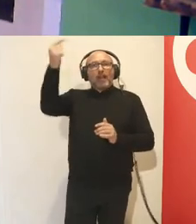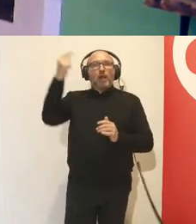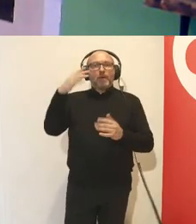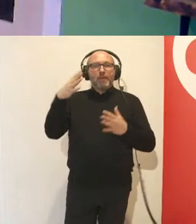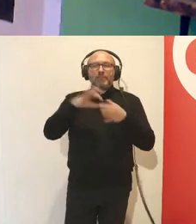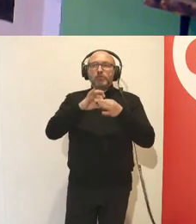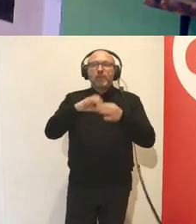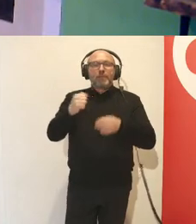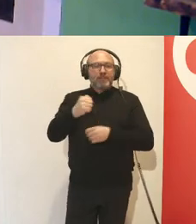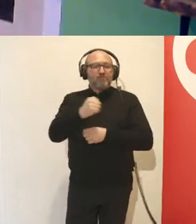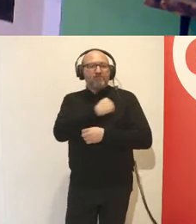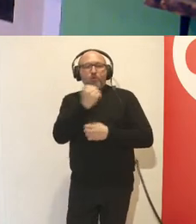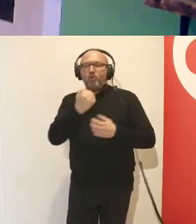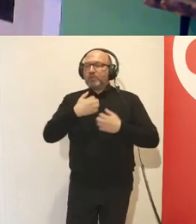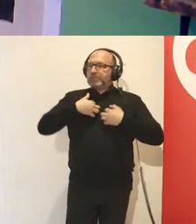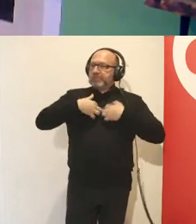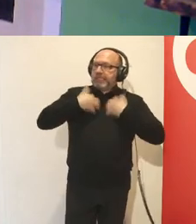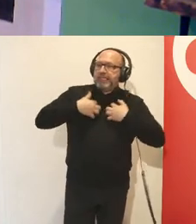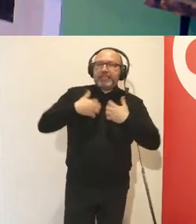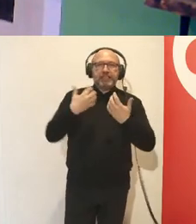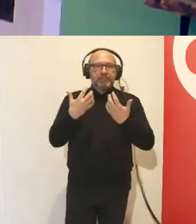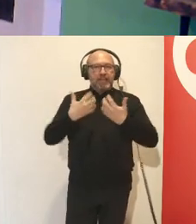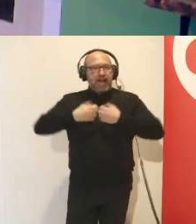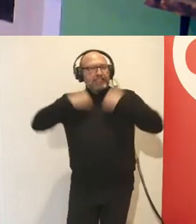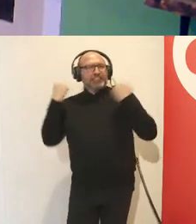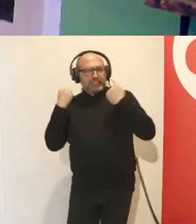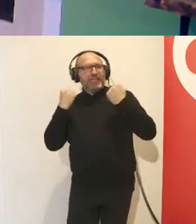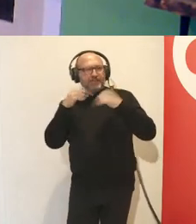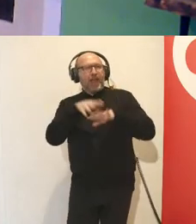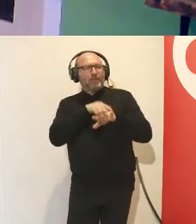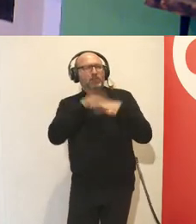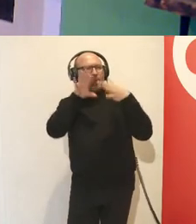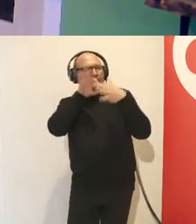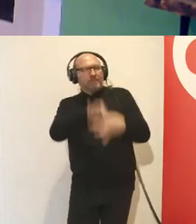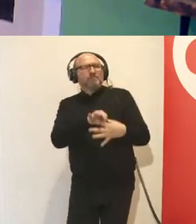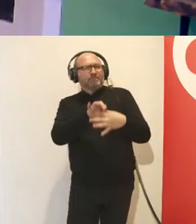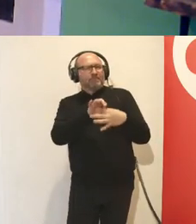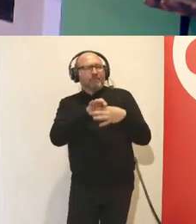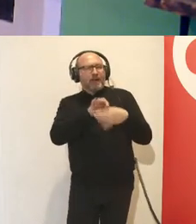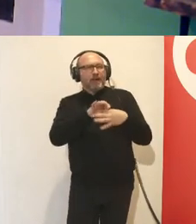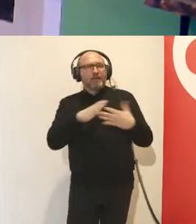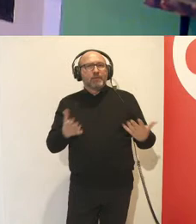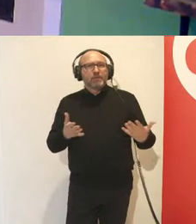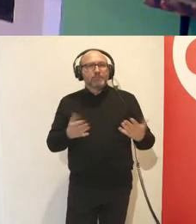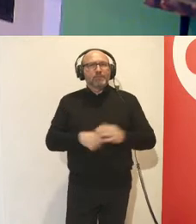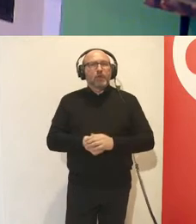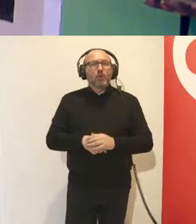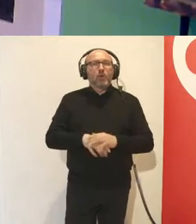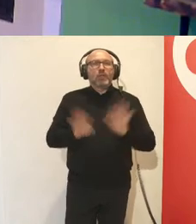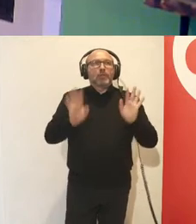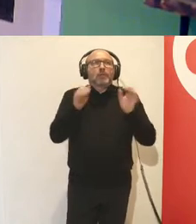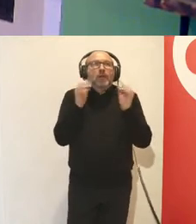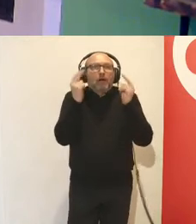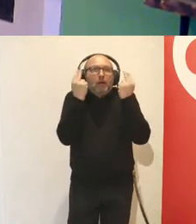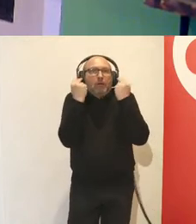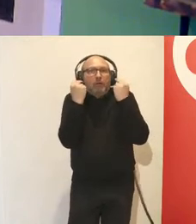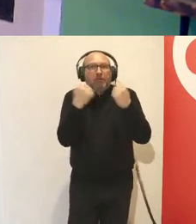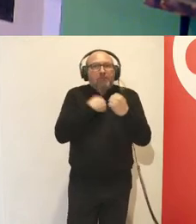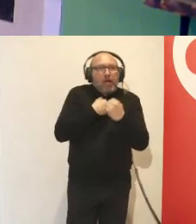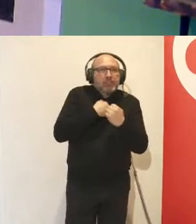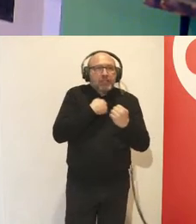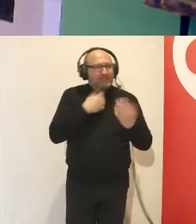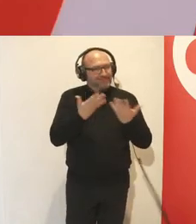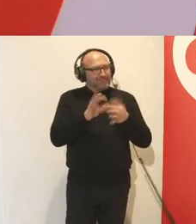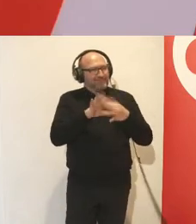ärger und mit soja aggressiven emotionen assoziiert und nicht mit einem total verängstigt gewesen